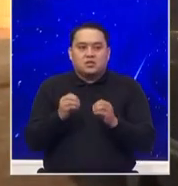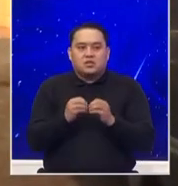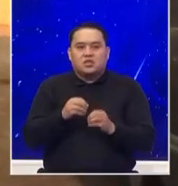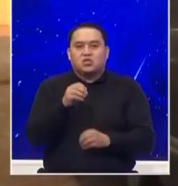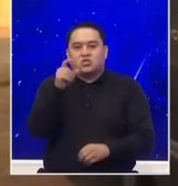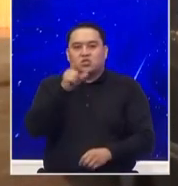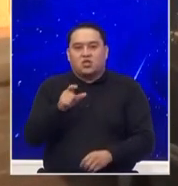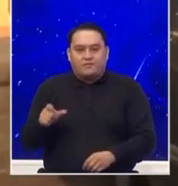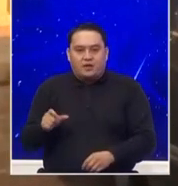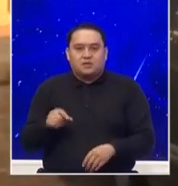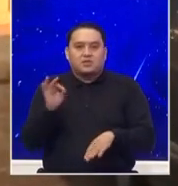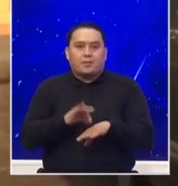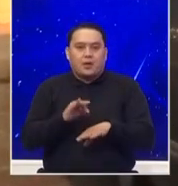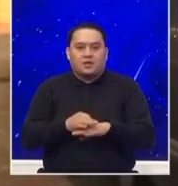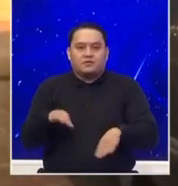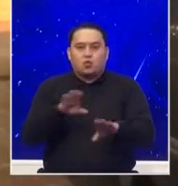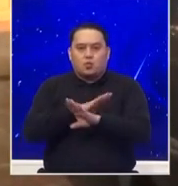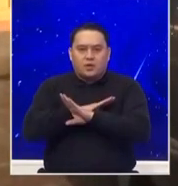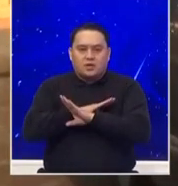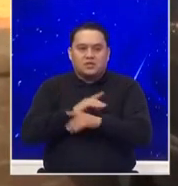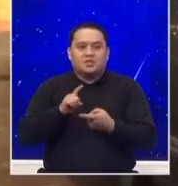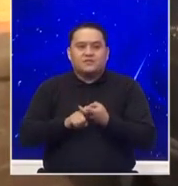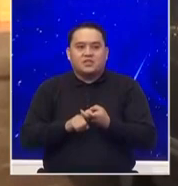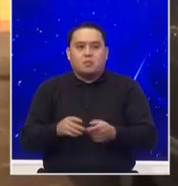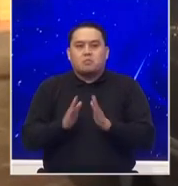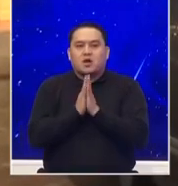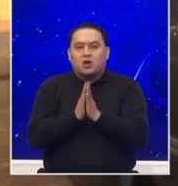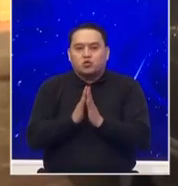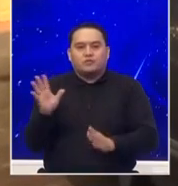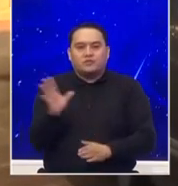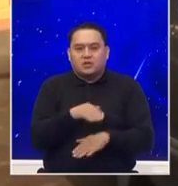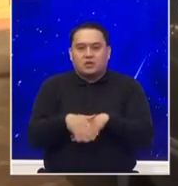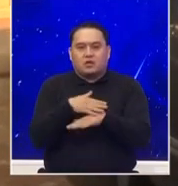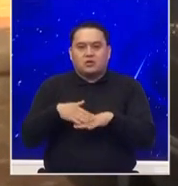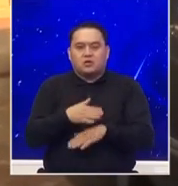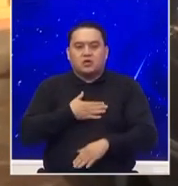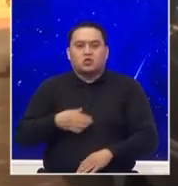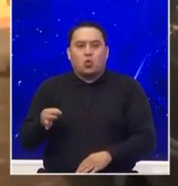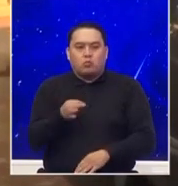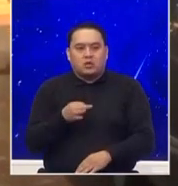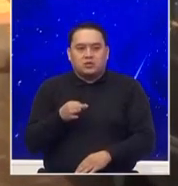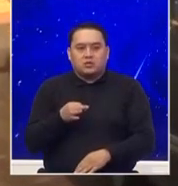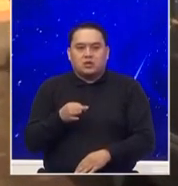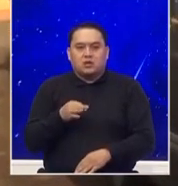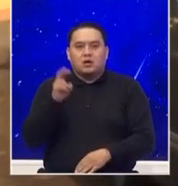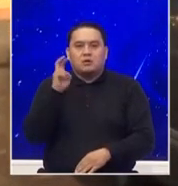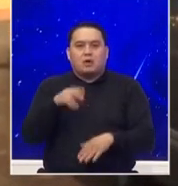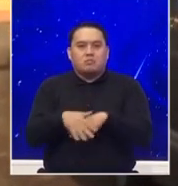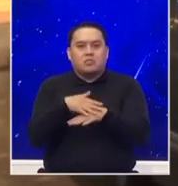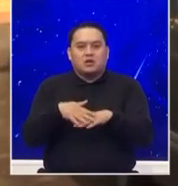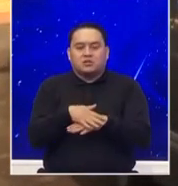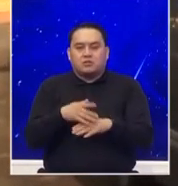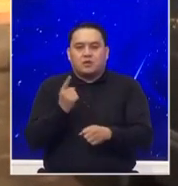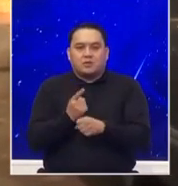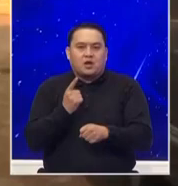человек от этой болезни скончалось. В связи с чем прошу всех жителей нашей области не посещать массовые